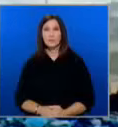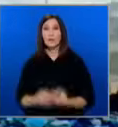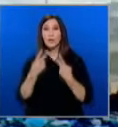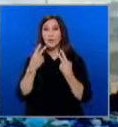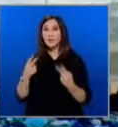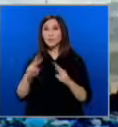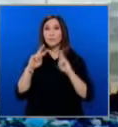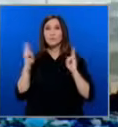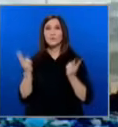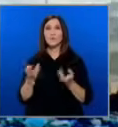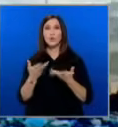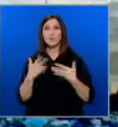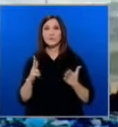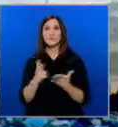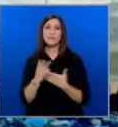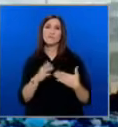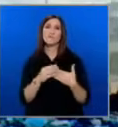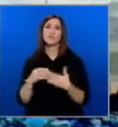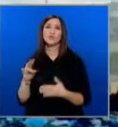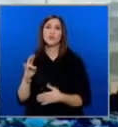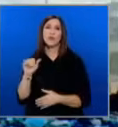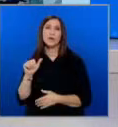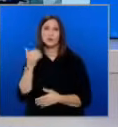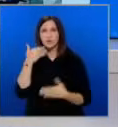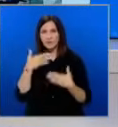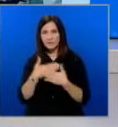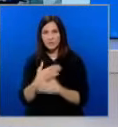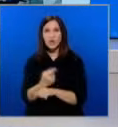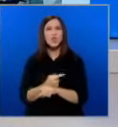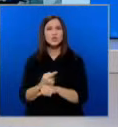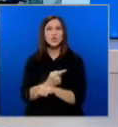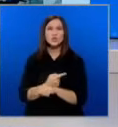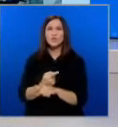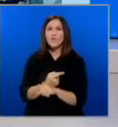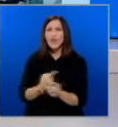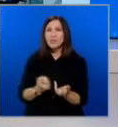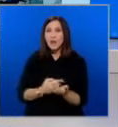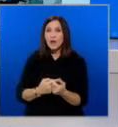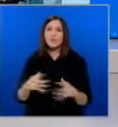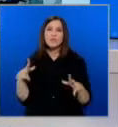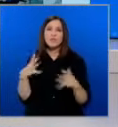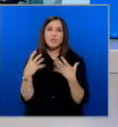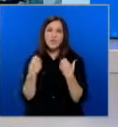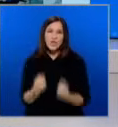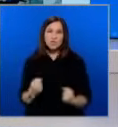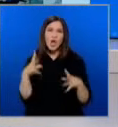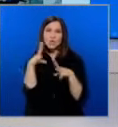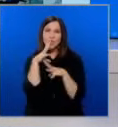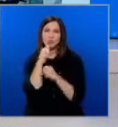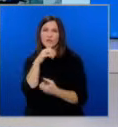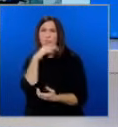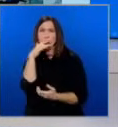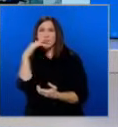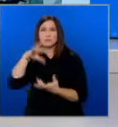Гледате по света и у нас 18. Аз съм Нора Арсова. Добър вечер. Часове наред тежка задушлива миризма и дим